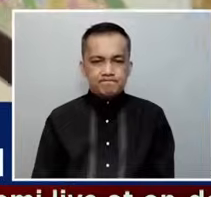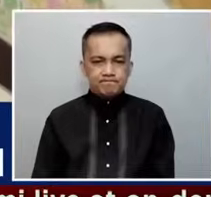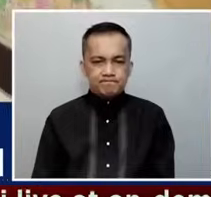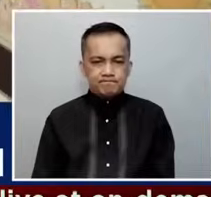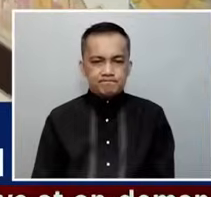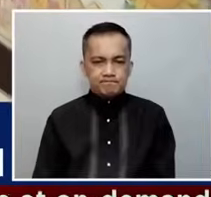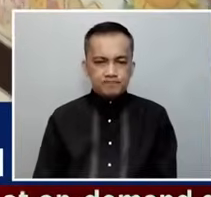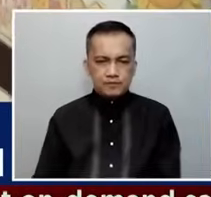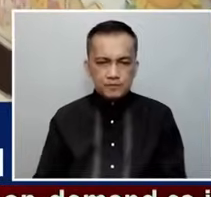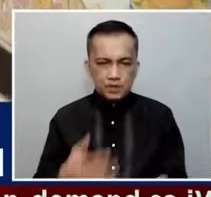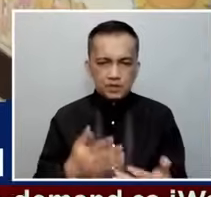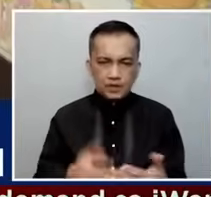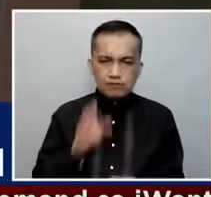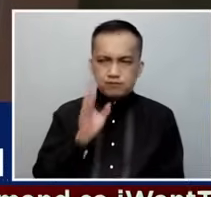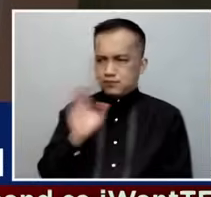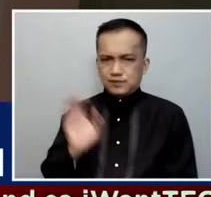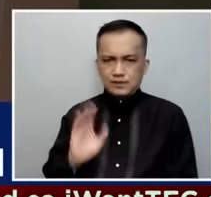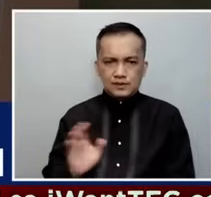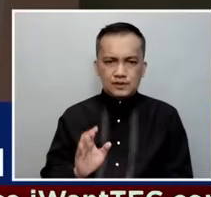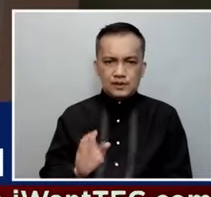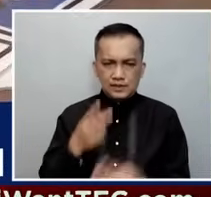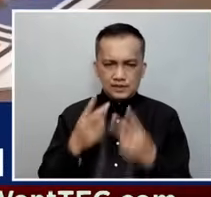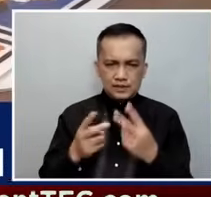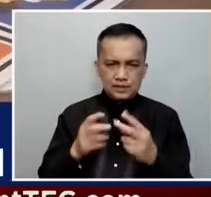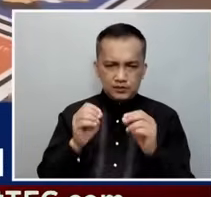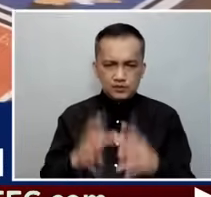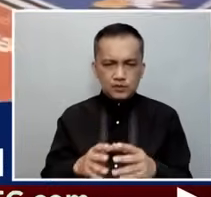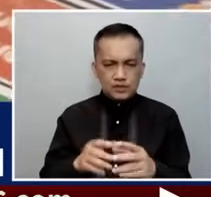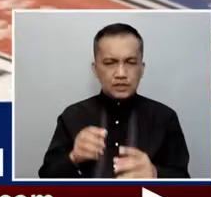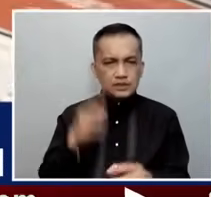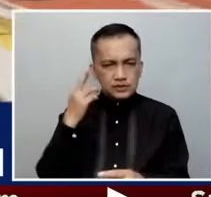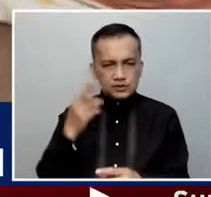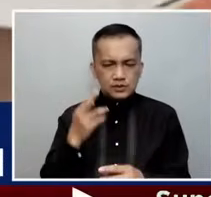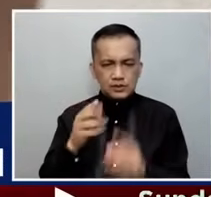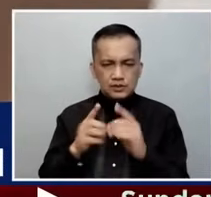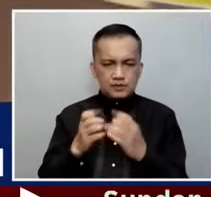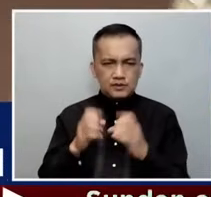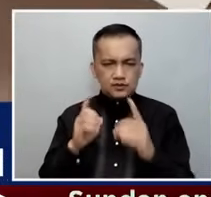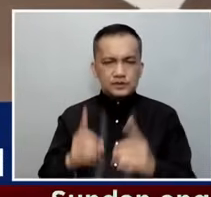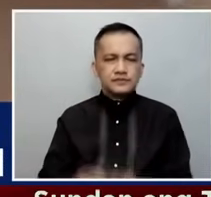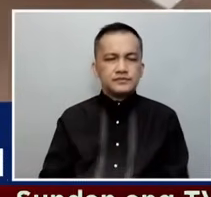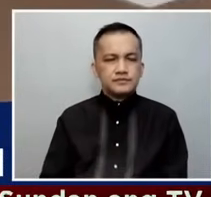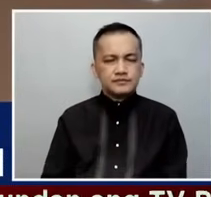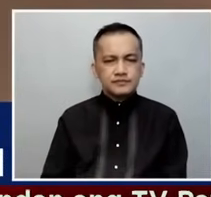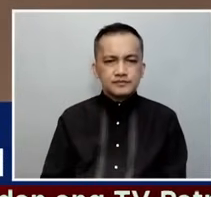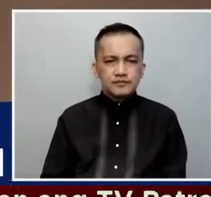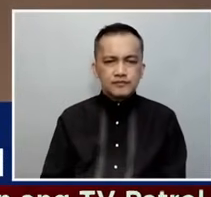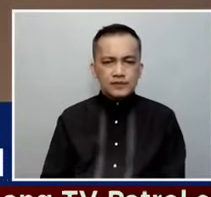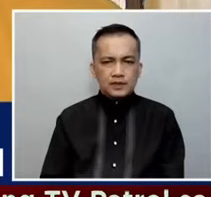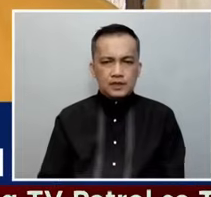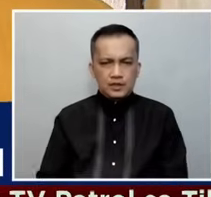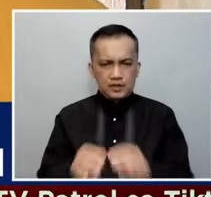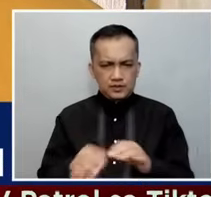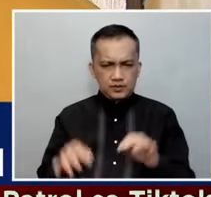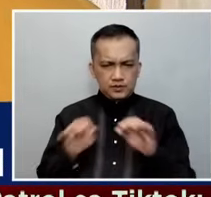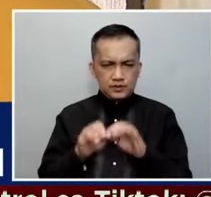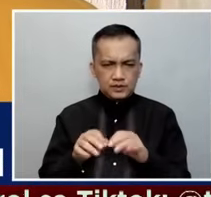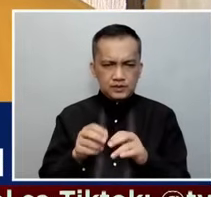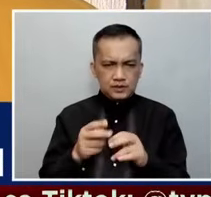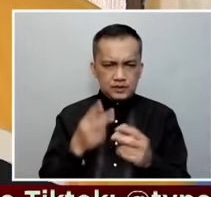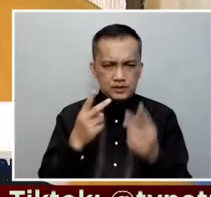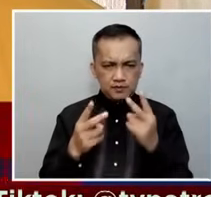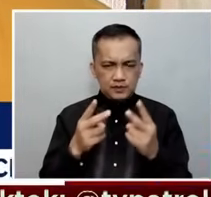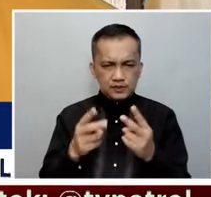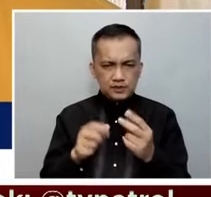Bagaman nakakapanibago, nakikita naman ng mga guro ang punto ng DepEd Order. Mahalaga pa rin talagang visual aid nga yung